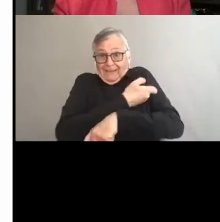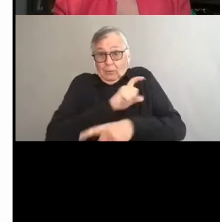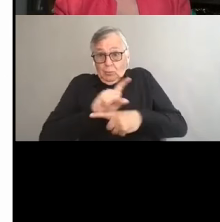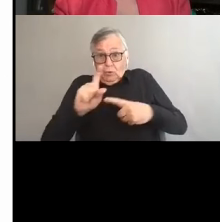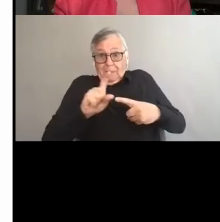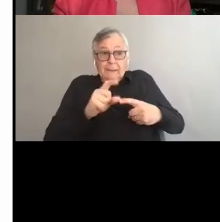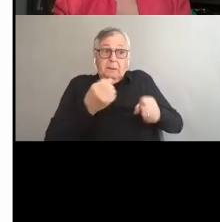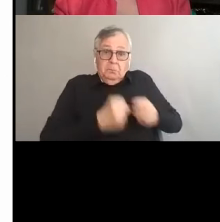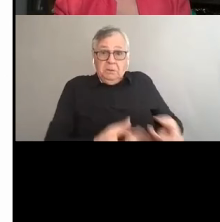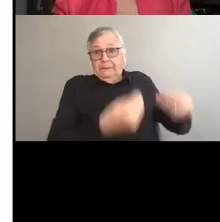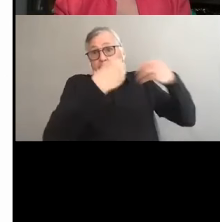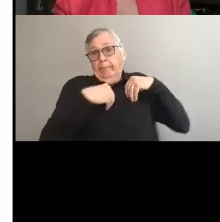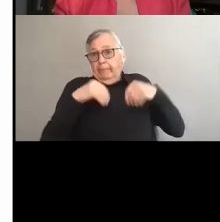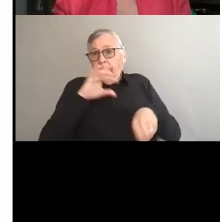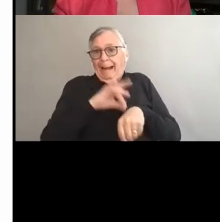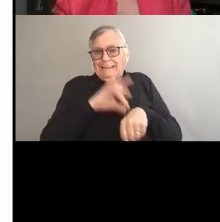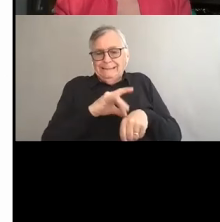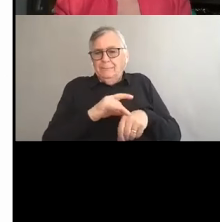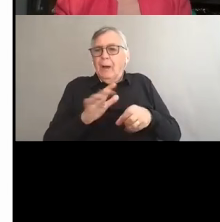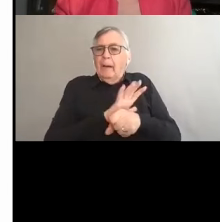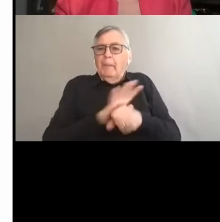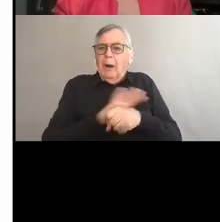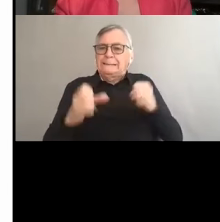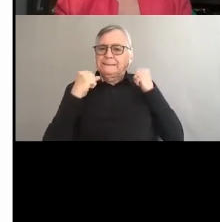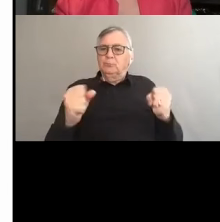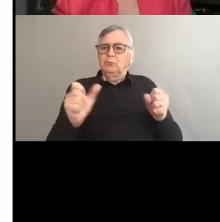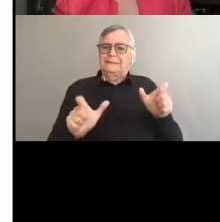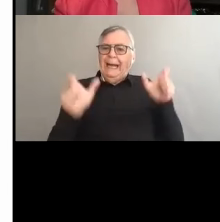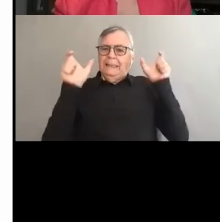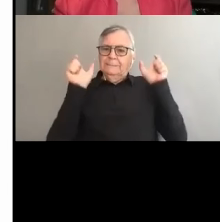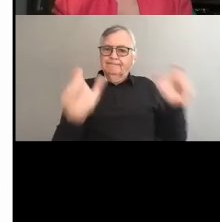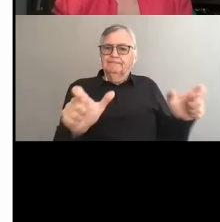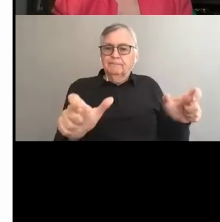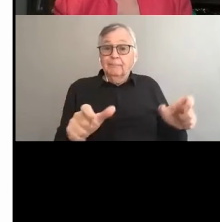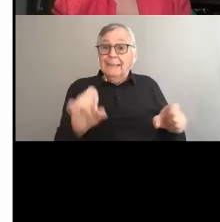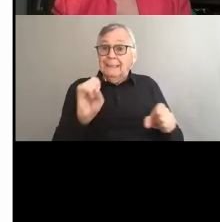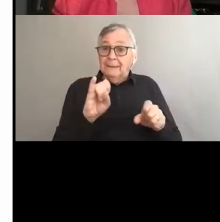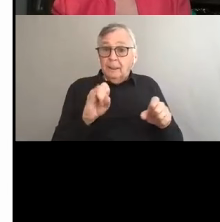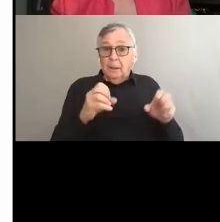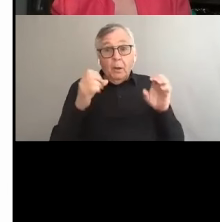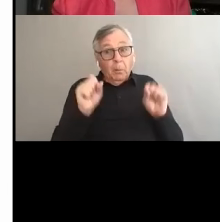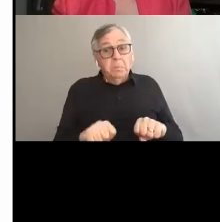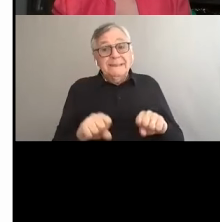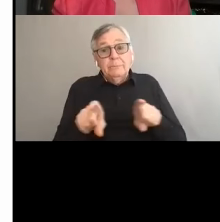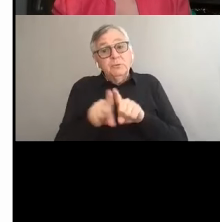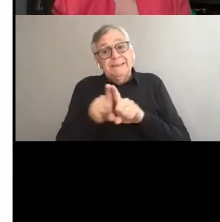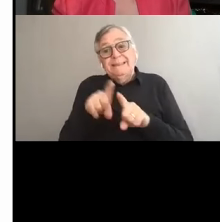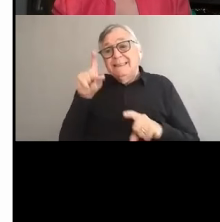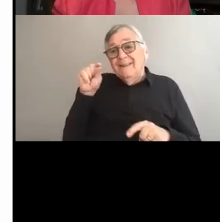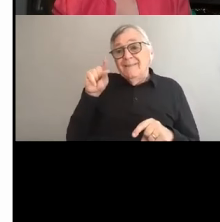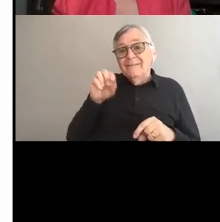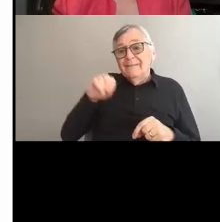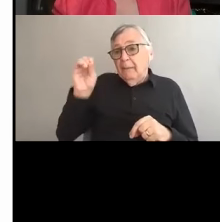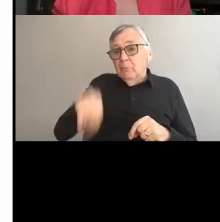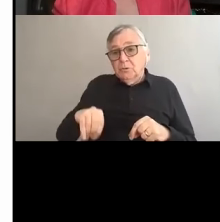peut fort bien être infecté parce qu'on n'aura pas développé les anticorps suffisants. Puis, on peut faire partie du 20 % de gens qui